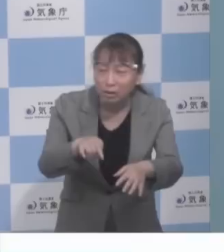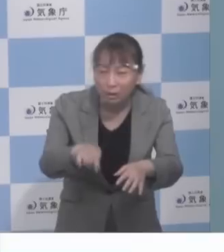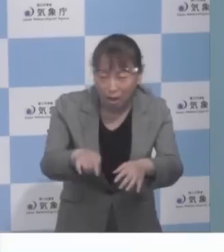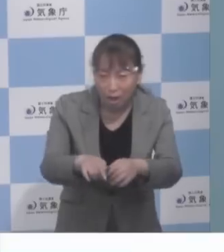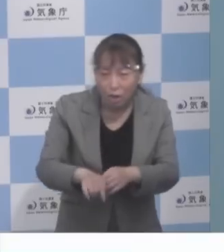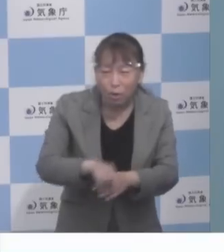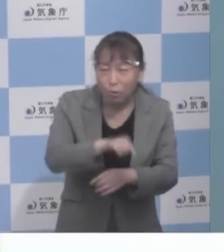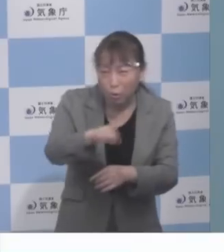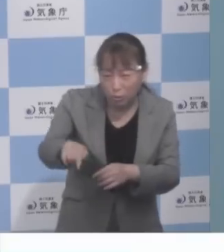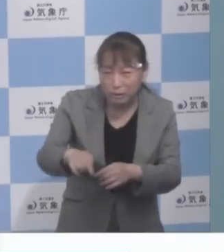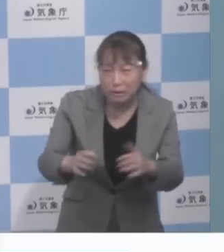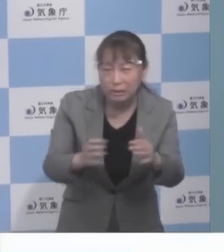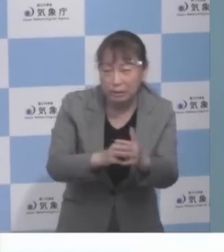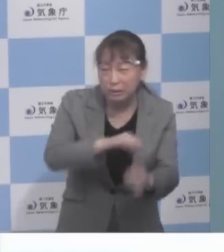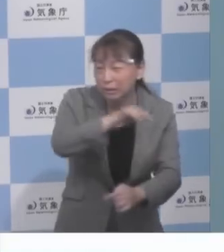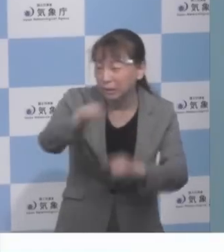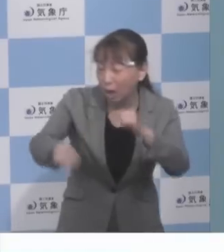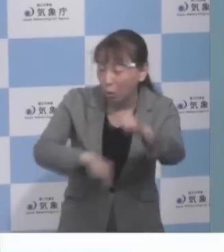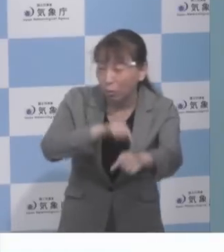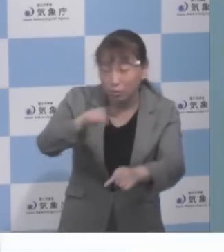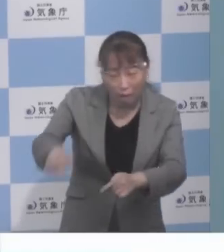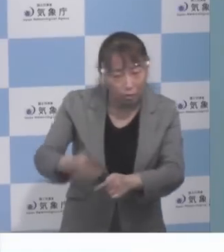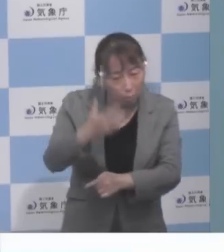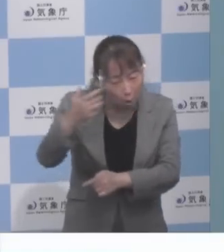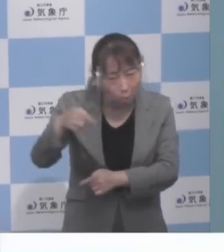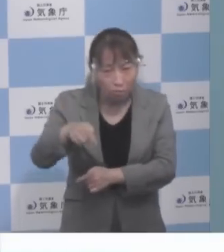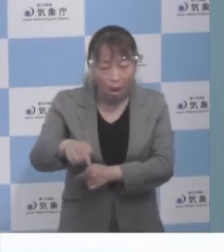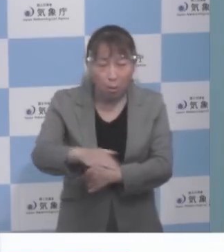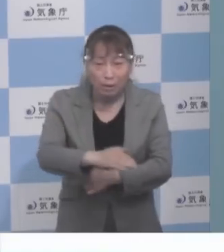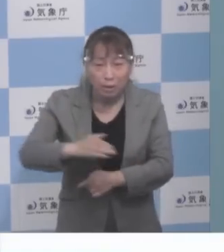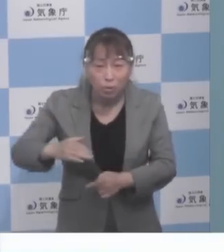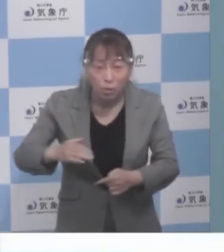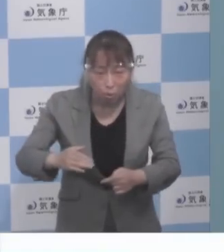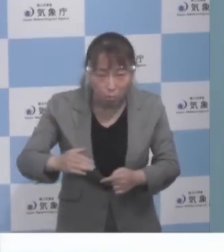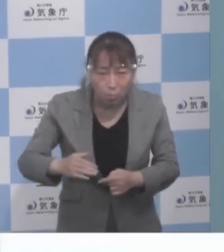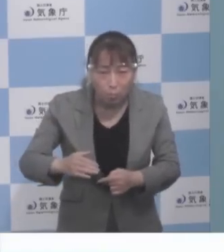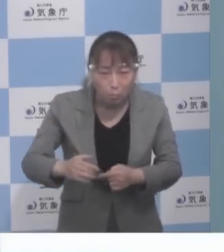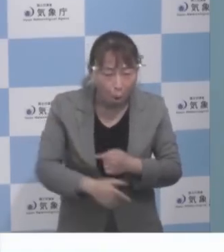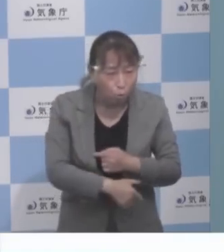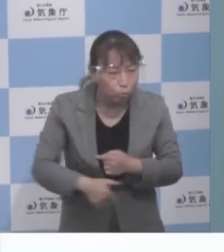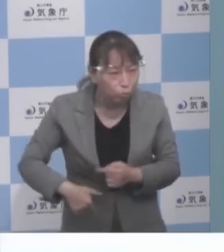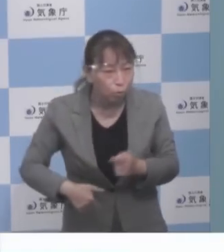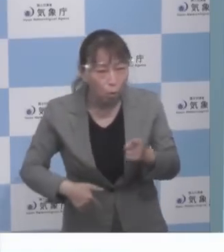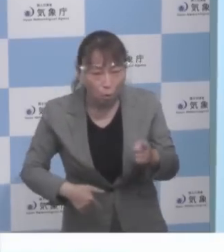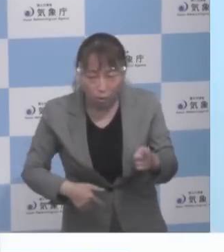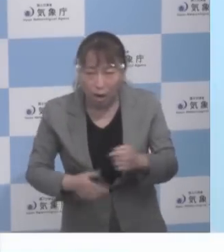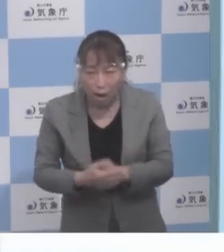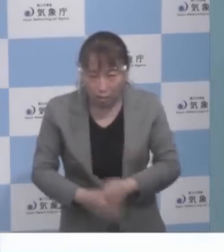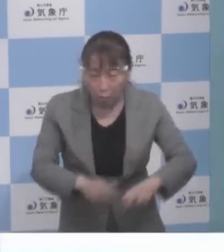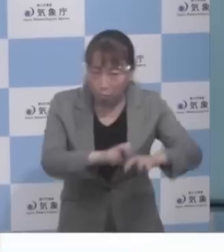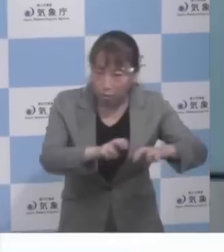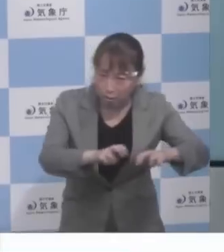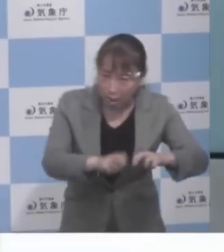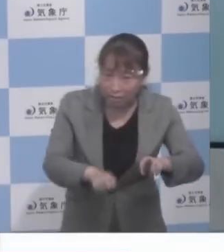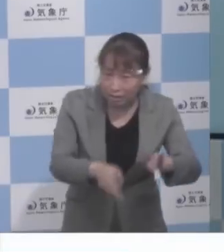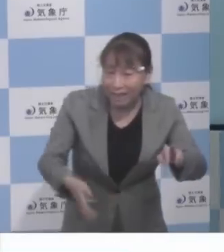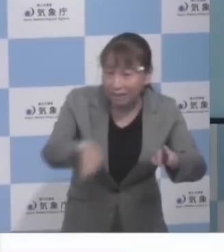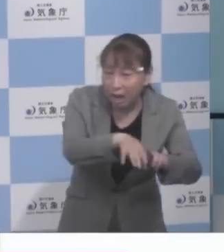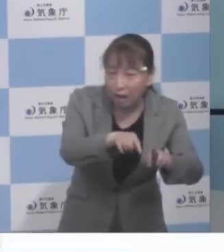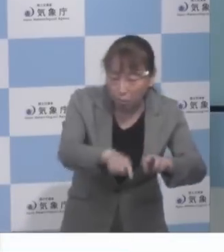飛んだであろう。で、私ども、福岡の火山センターの分析ですと、およ